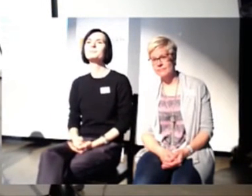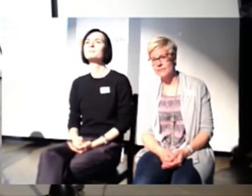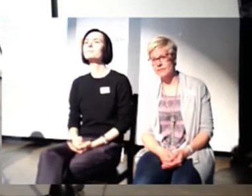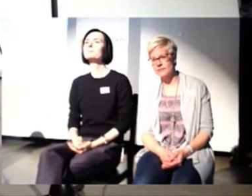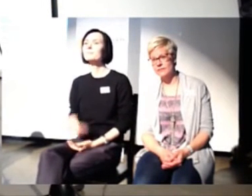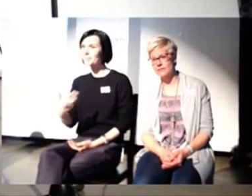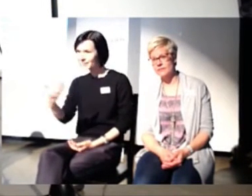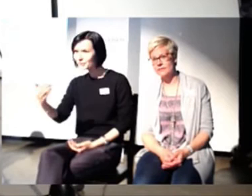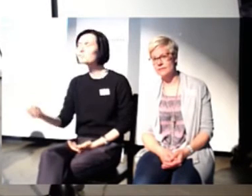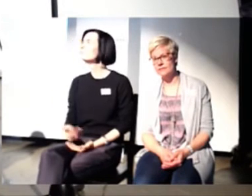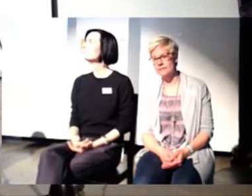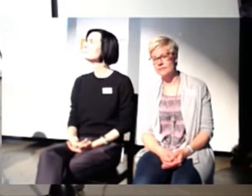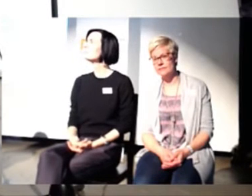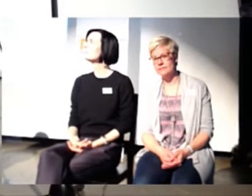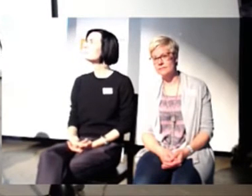Kiitos.